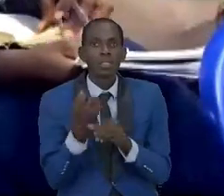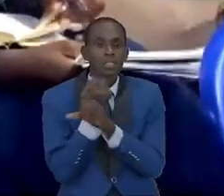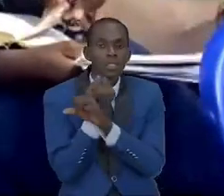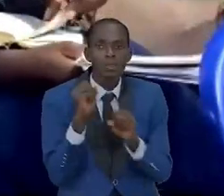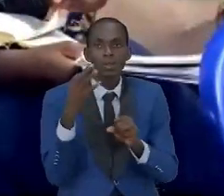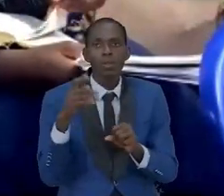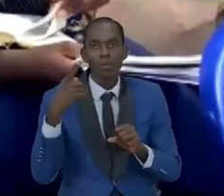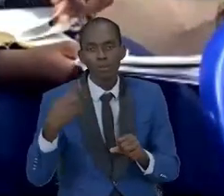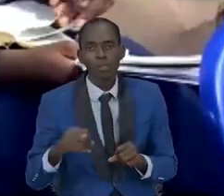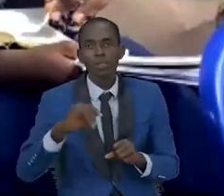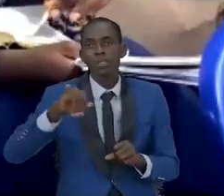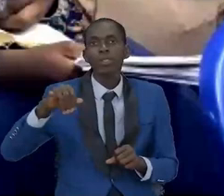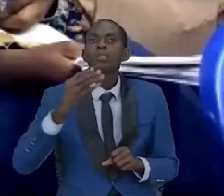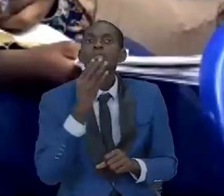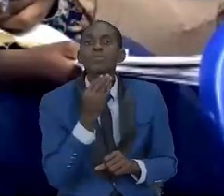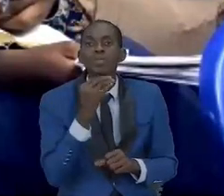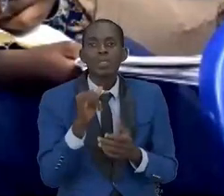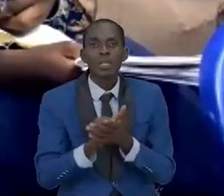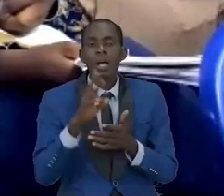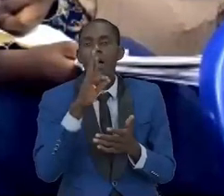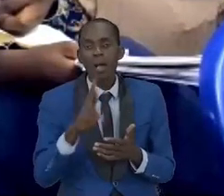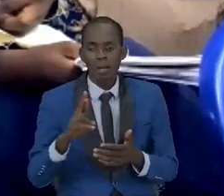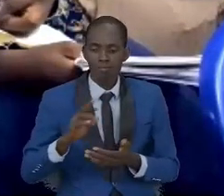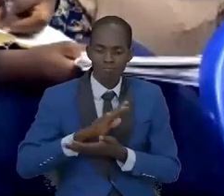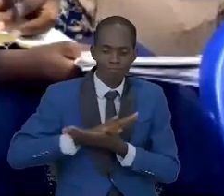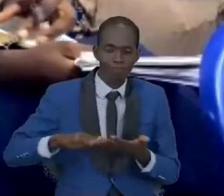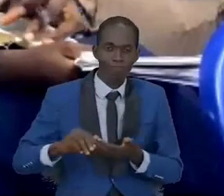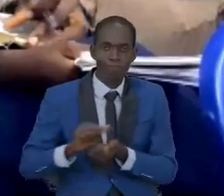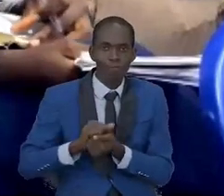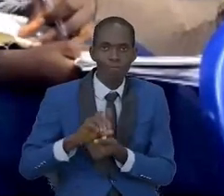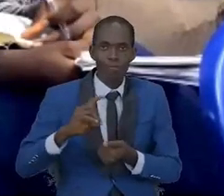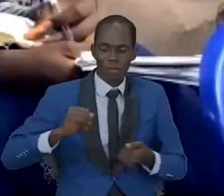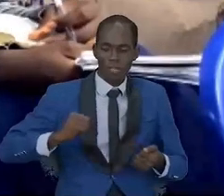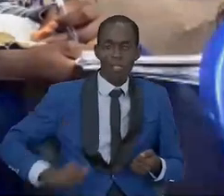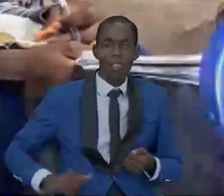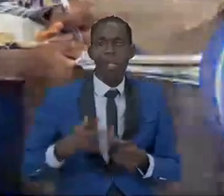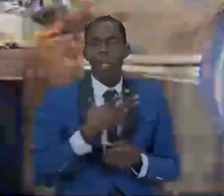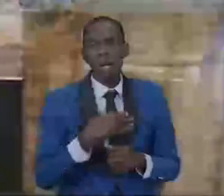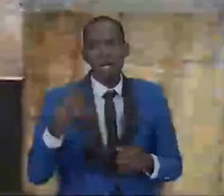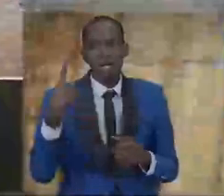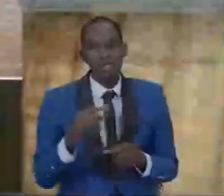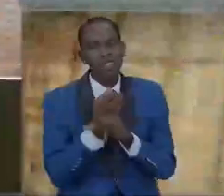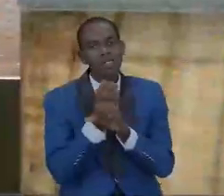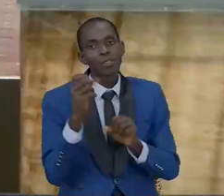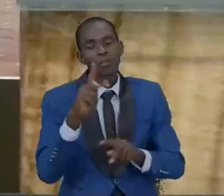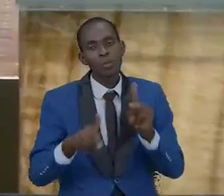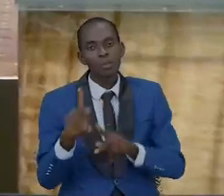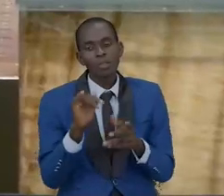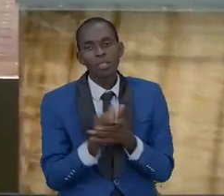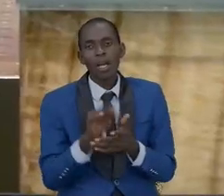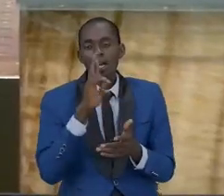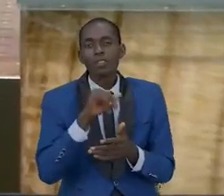circoncis soit celle-là est plus haut plus élevé et le salut des païens qui ne sont pas circoncés est aussi